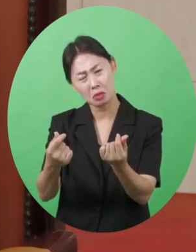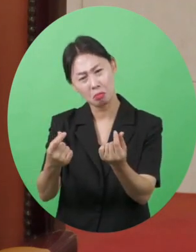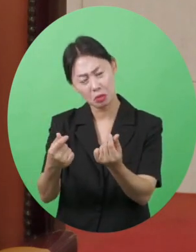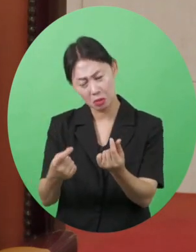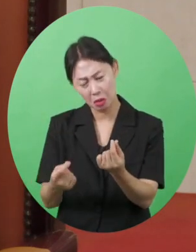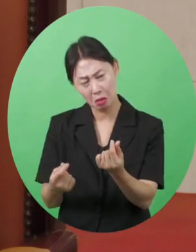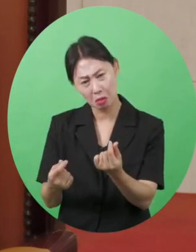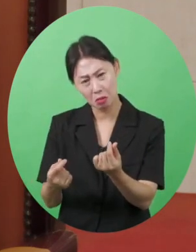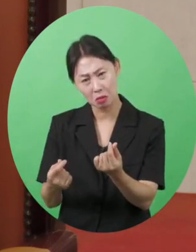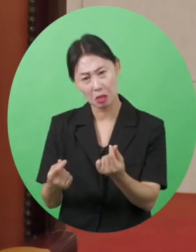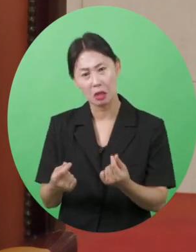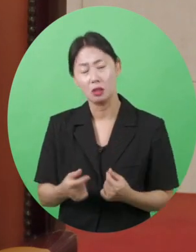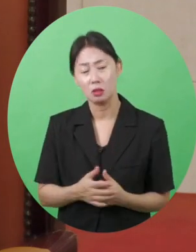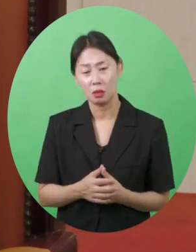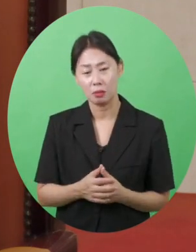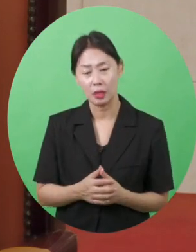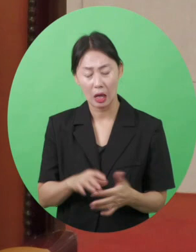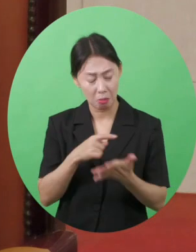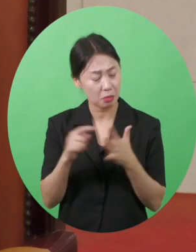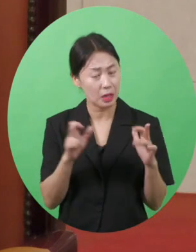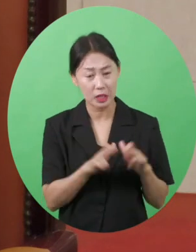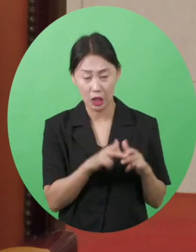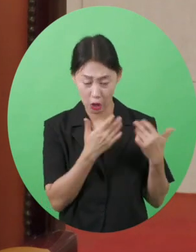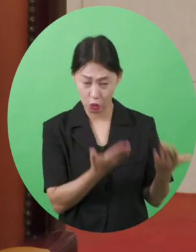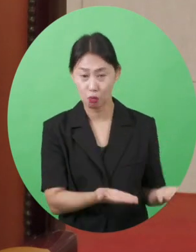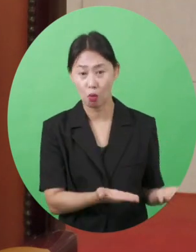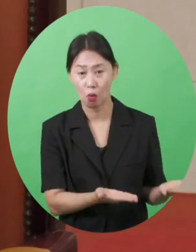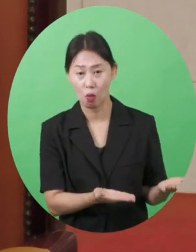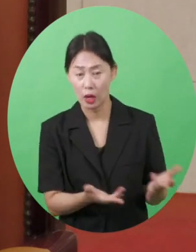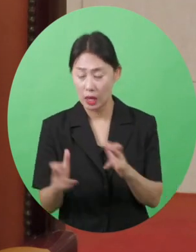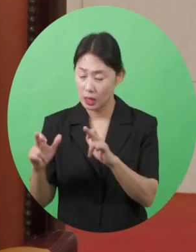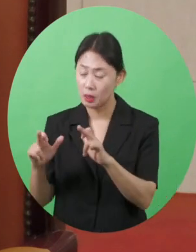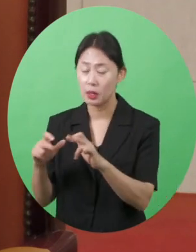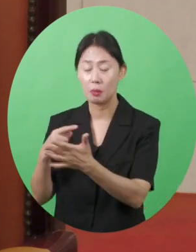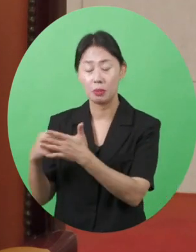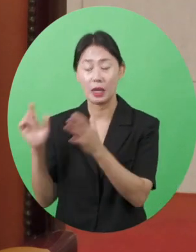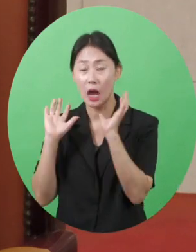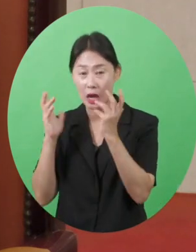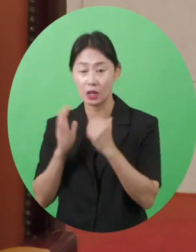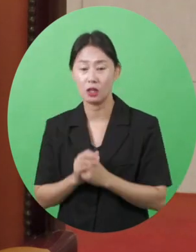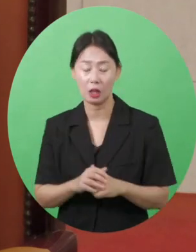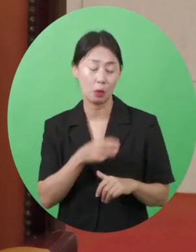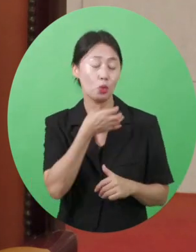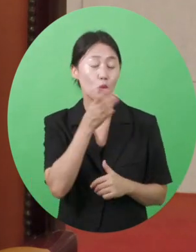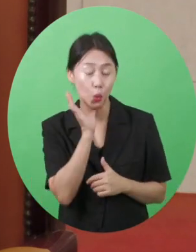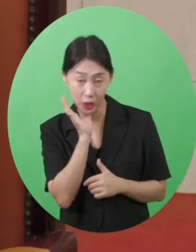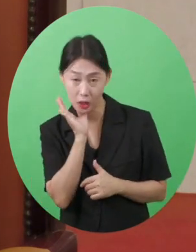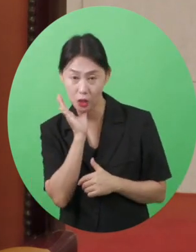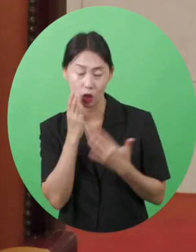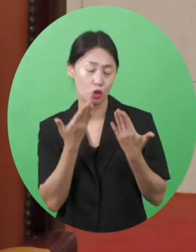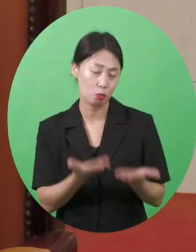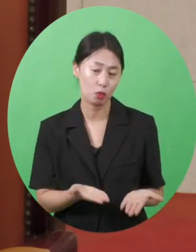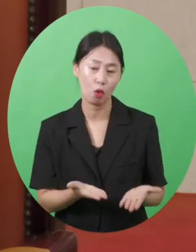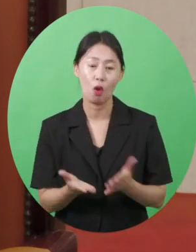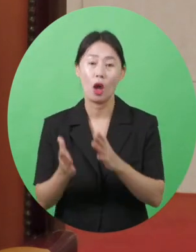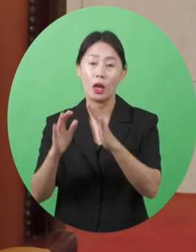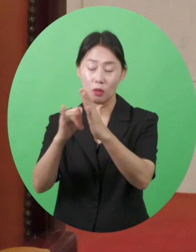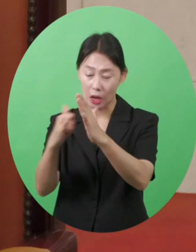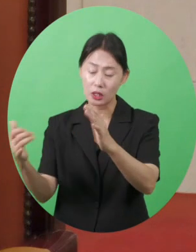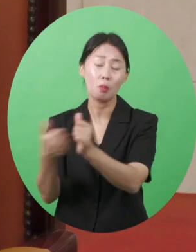약간 비교를 좀 해놨습니다. 피해장애인 쉼터와 특별히 이제 피아동 쉼터, 그리고 노인 쉼터, 가정폭력 피해 쉼터,